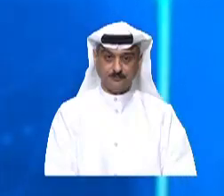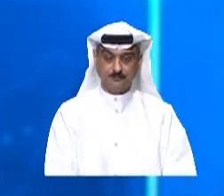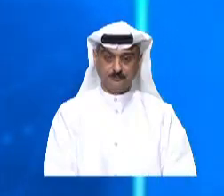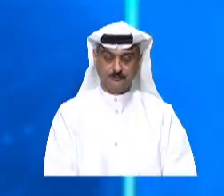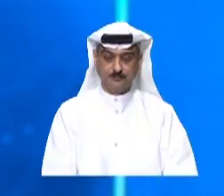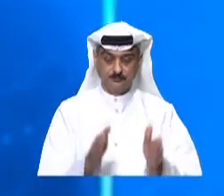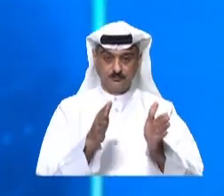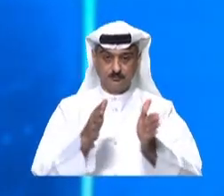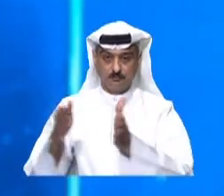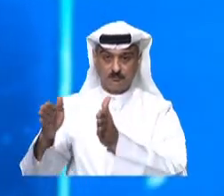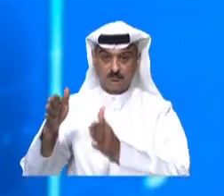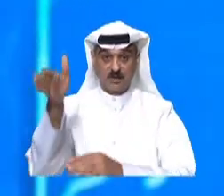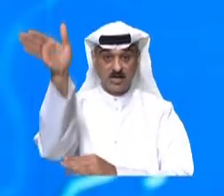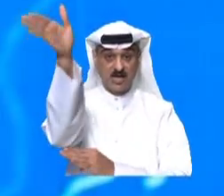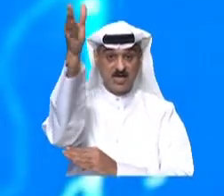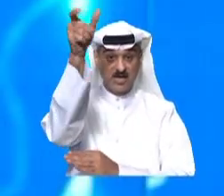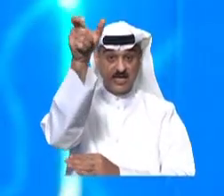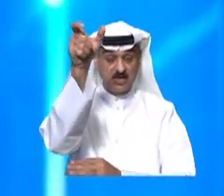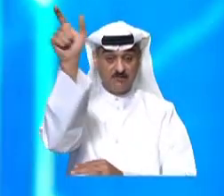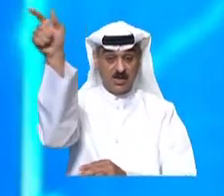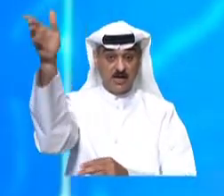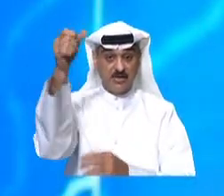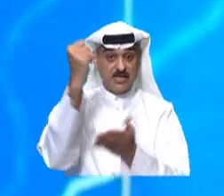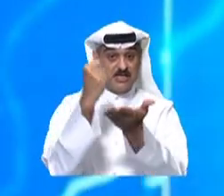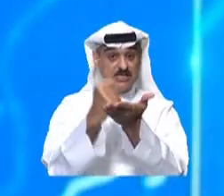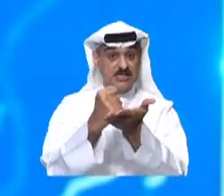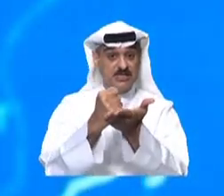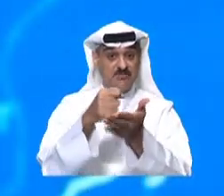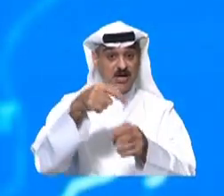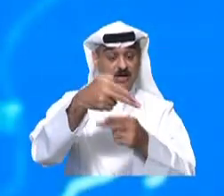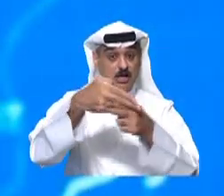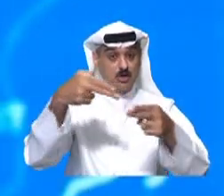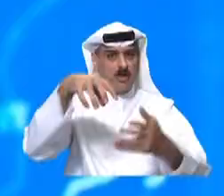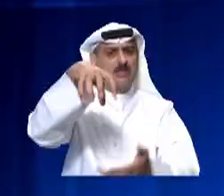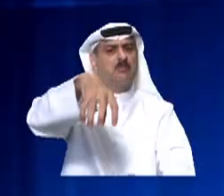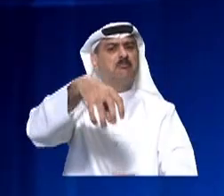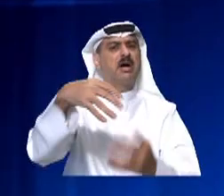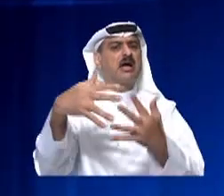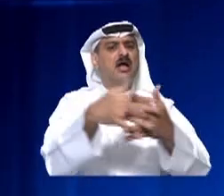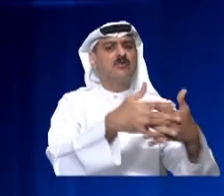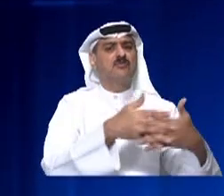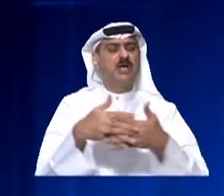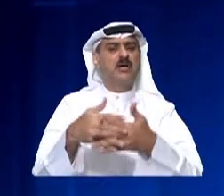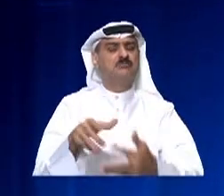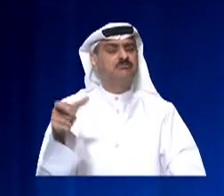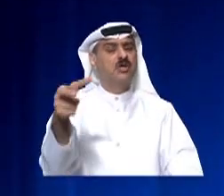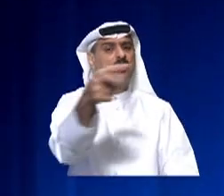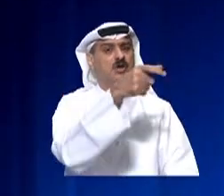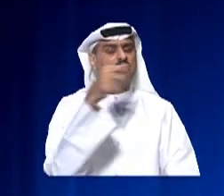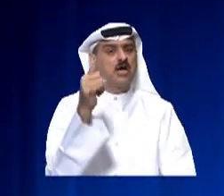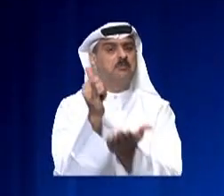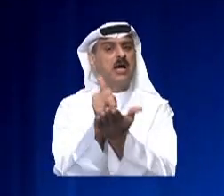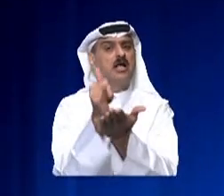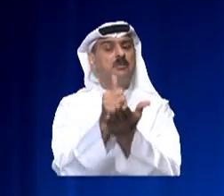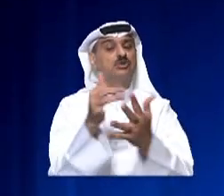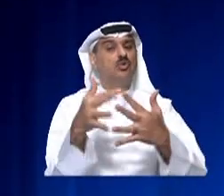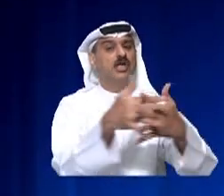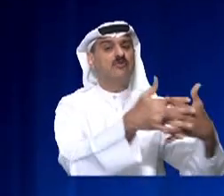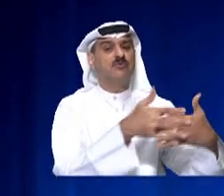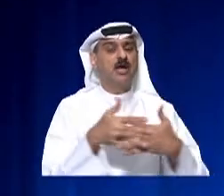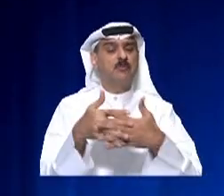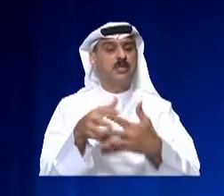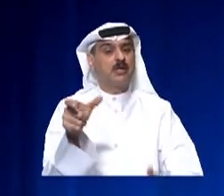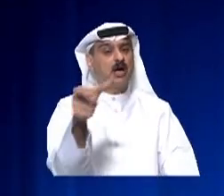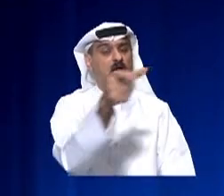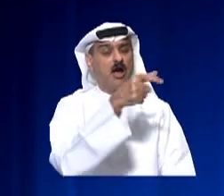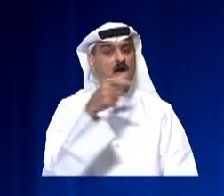أكدت القنصلية العامة لدولة الكويت في مدينة نيويورك بأنها تابعت عن كثب مع السلطات الأمريكية المعنية ومنذ